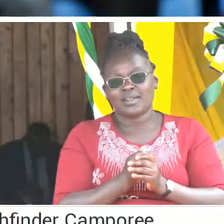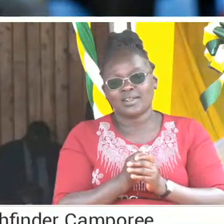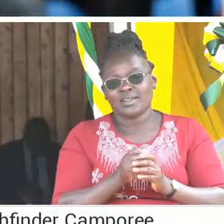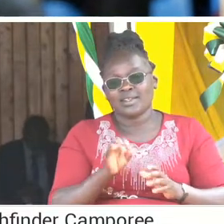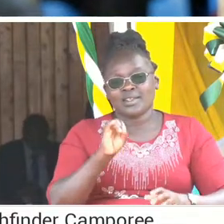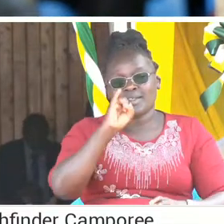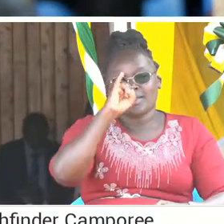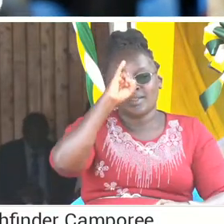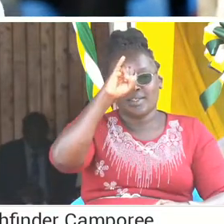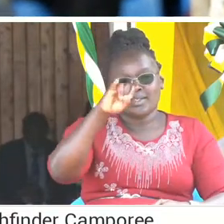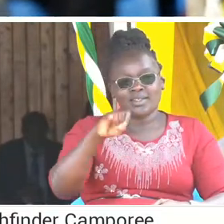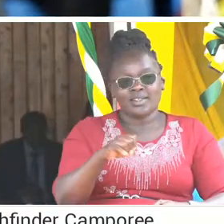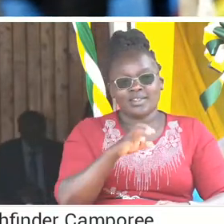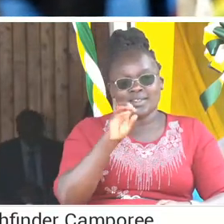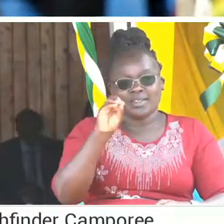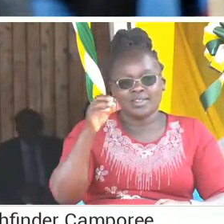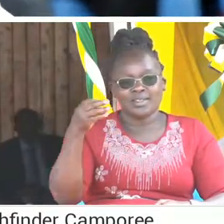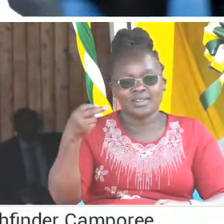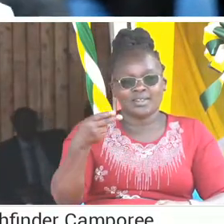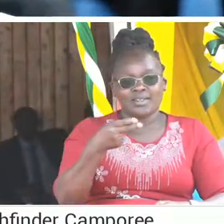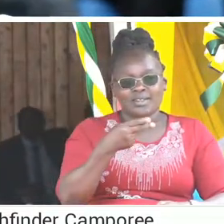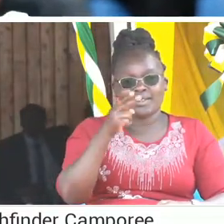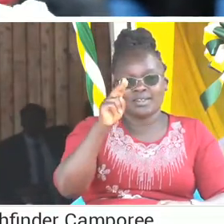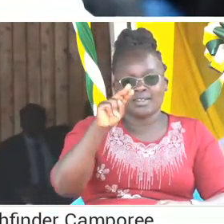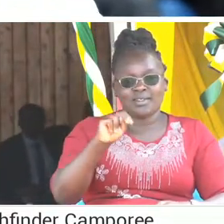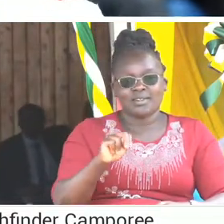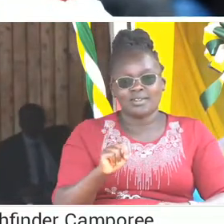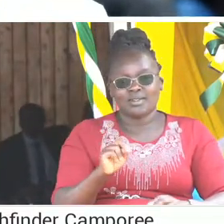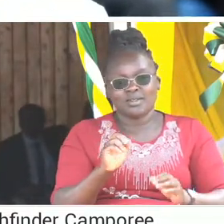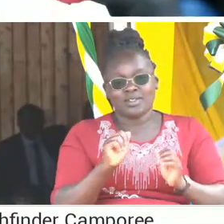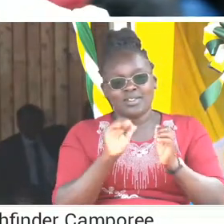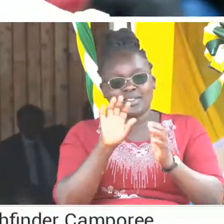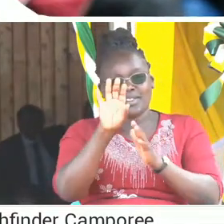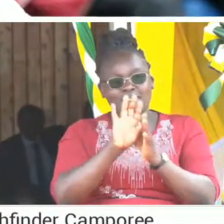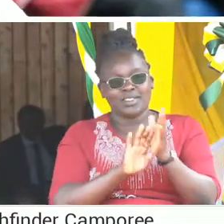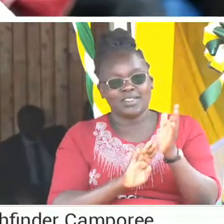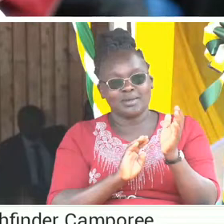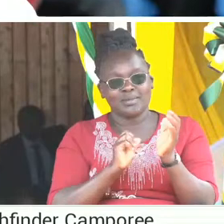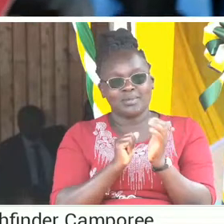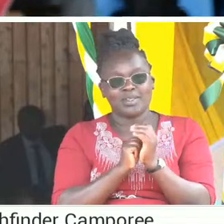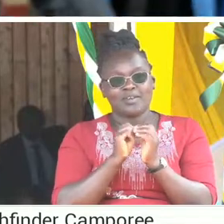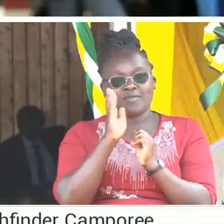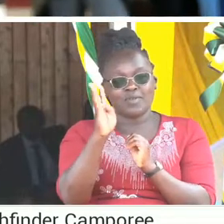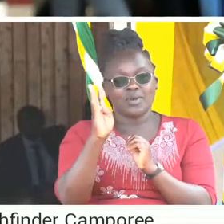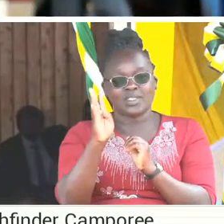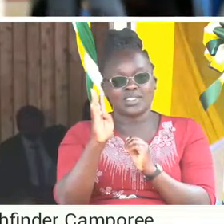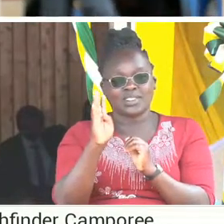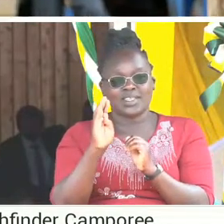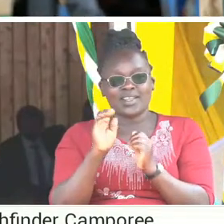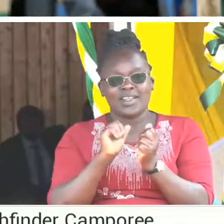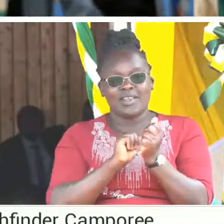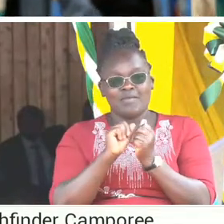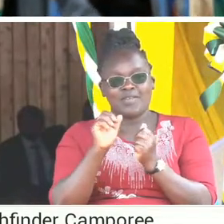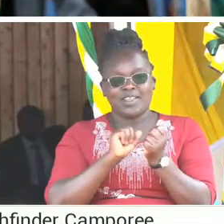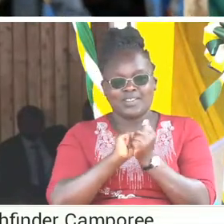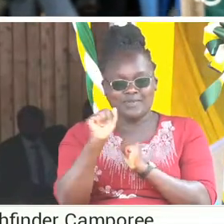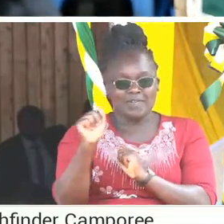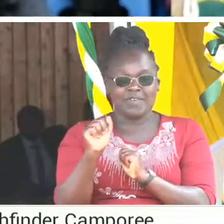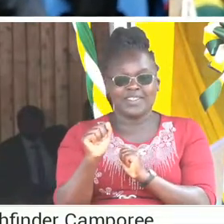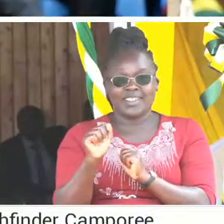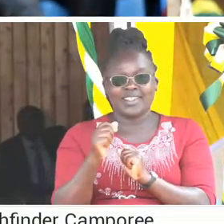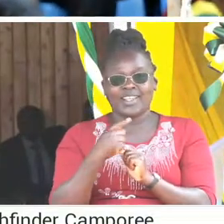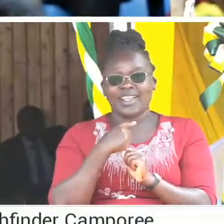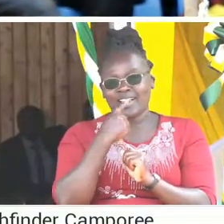John 14:15. Mtoto akasema, if you love me, keep my commandments. Akasema, basi kama unanipenda, ruka